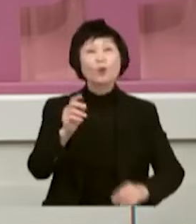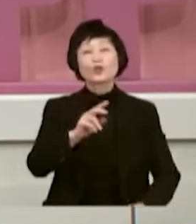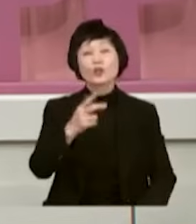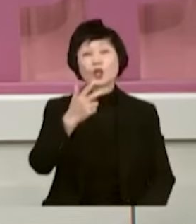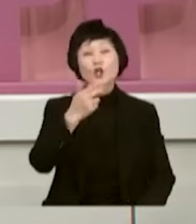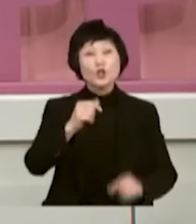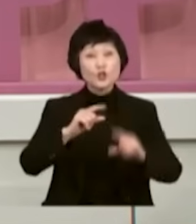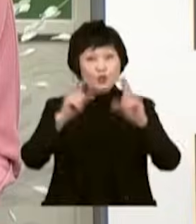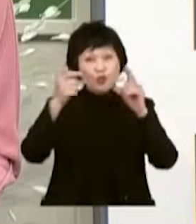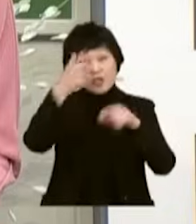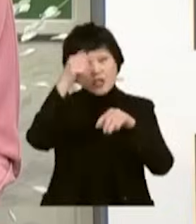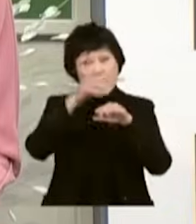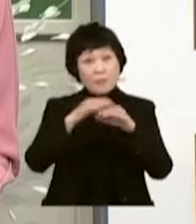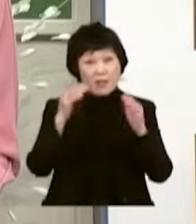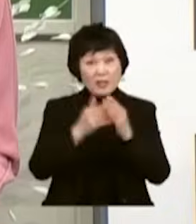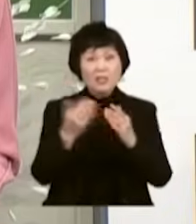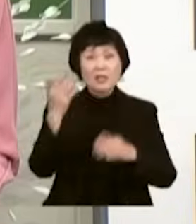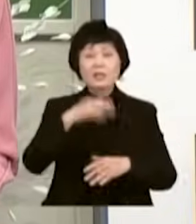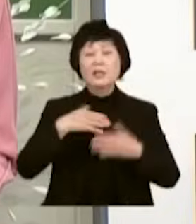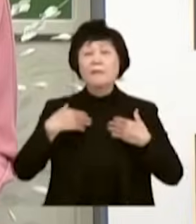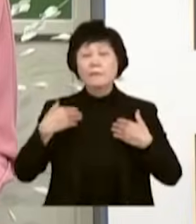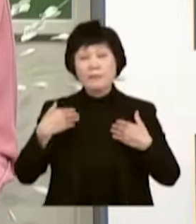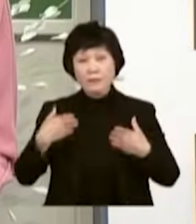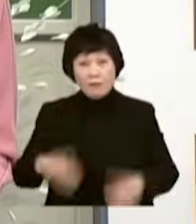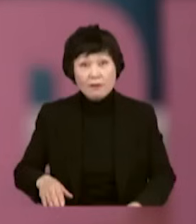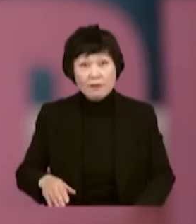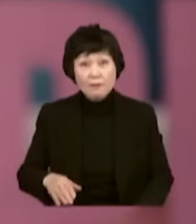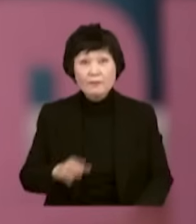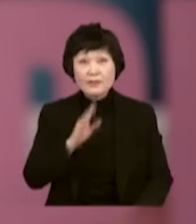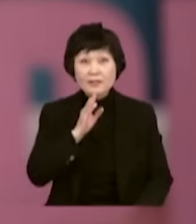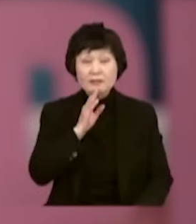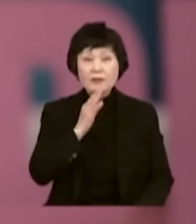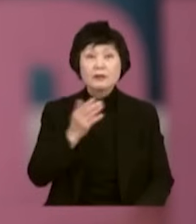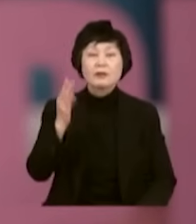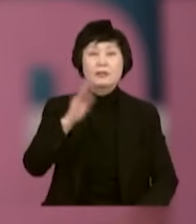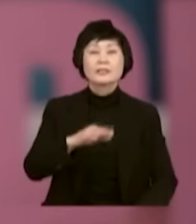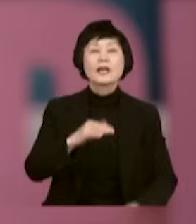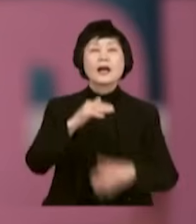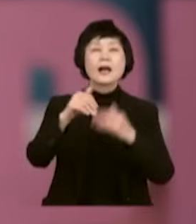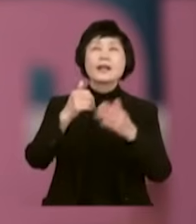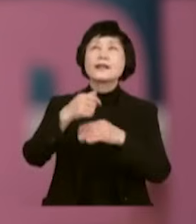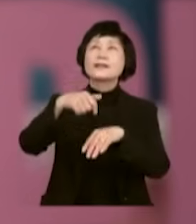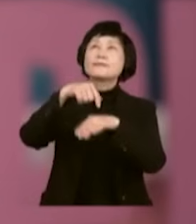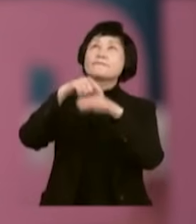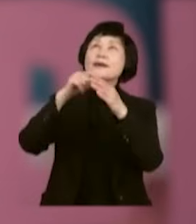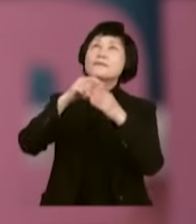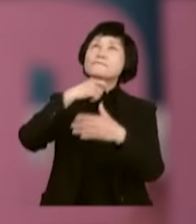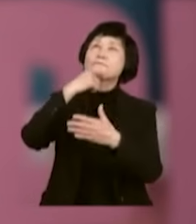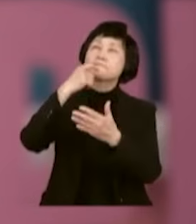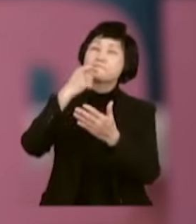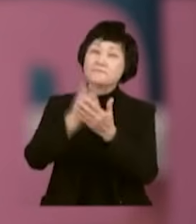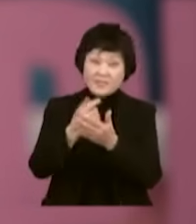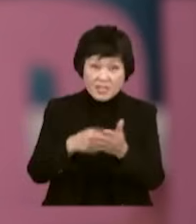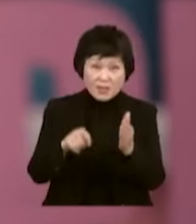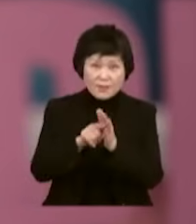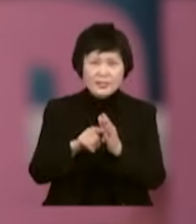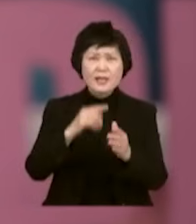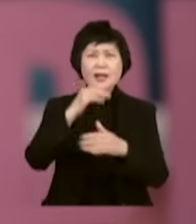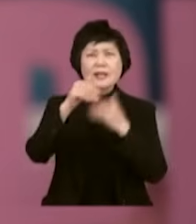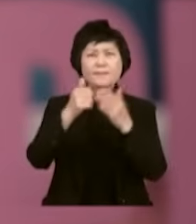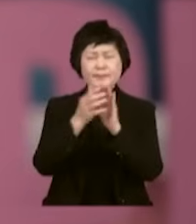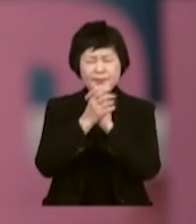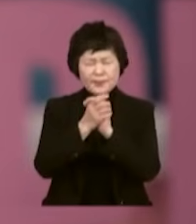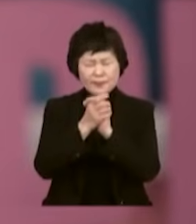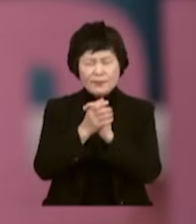주일 예배까지도 가장 피곤하잖아요. 예. 하나님의 마음을 감동시키려고, 12시부터 1시까지 하나님, 이 자매